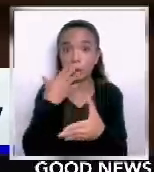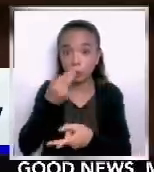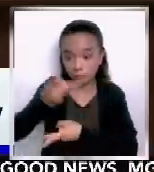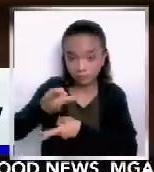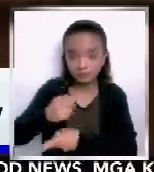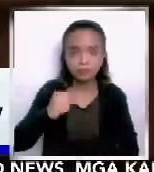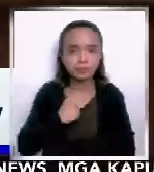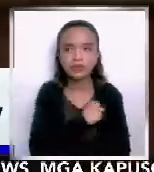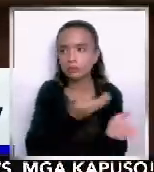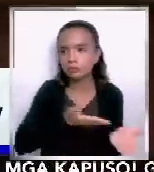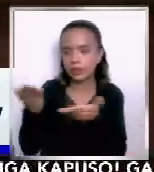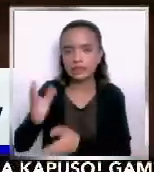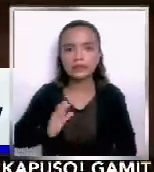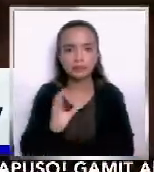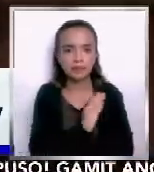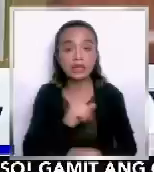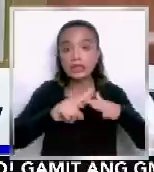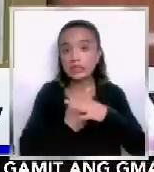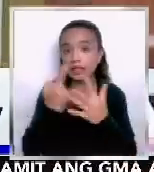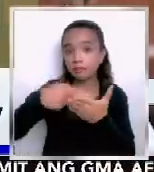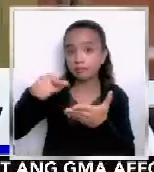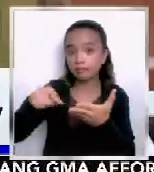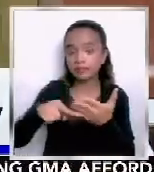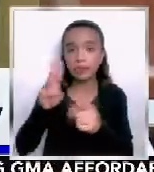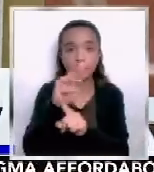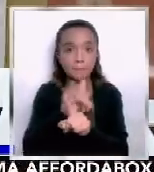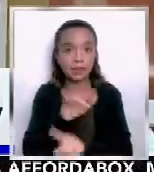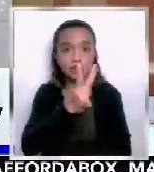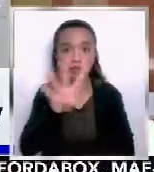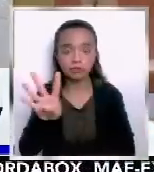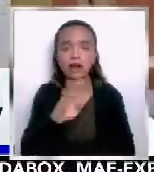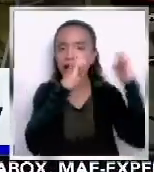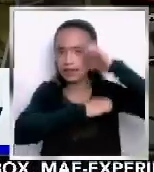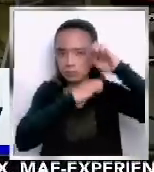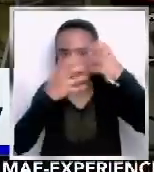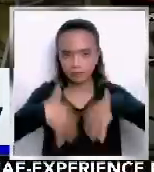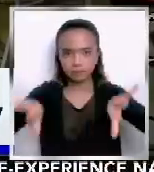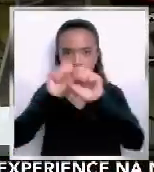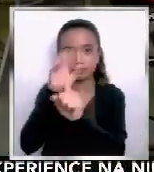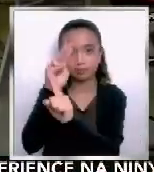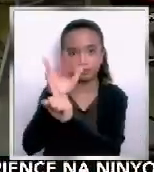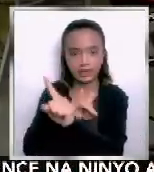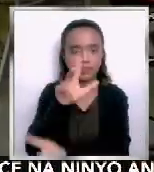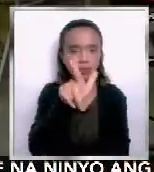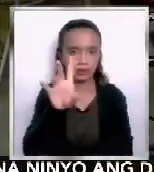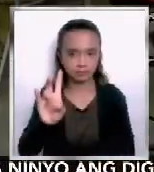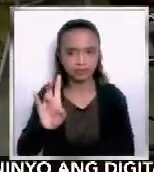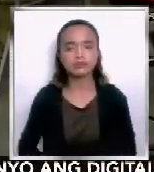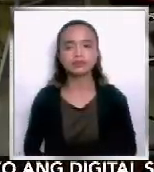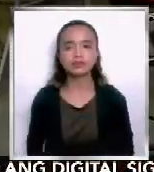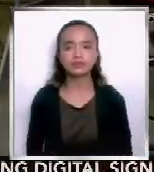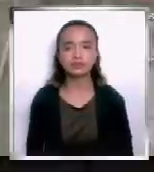Kamara. Sisimulan ng canvassing sa May 24 at inaasahang magtatapos sa May 27. Leigh Alves, Nakatuto,